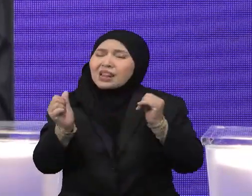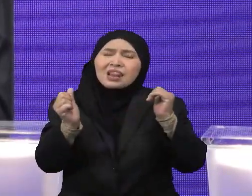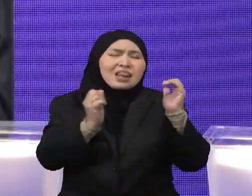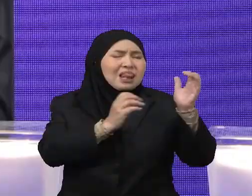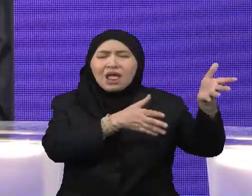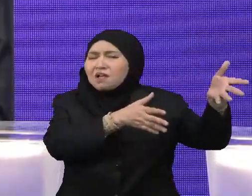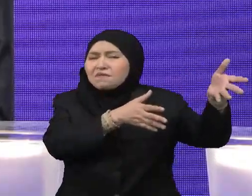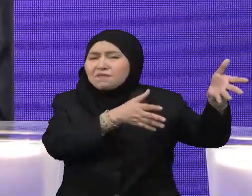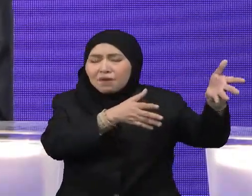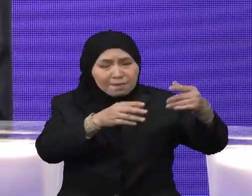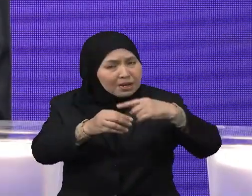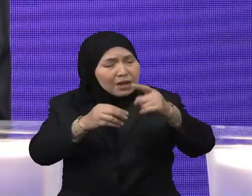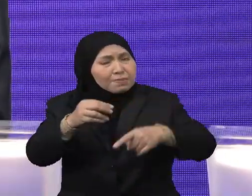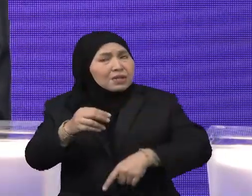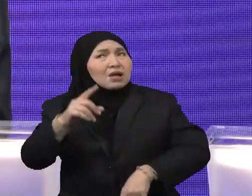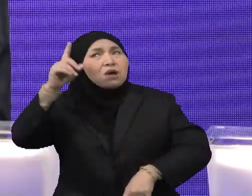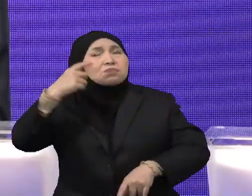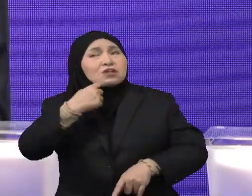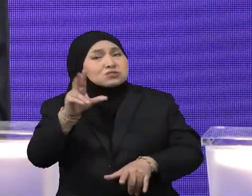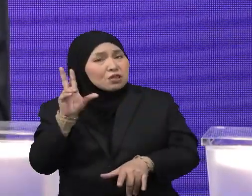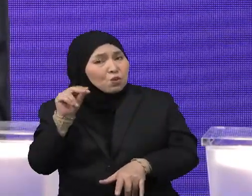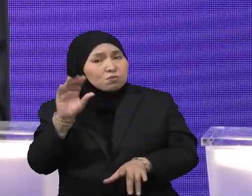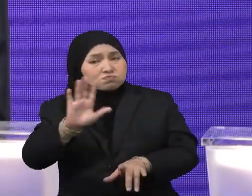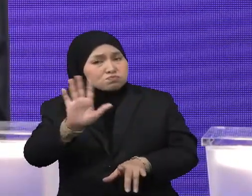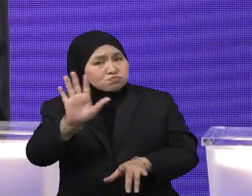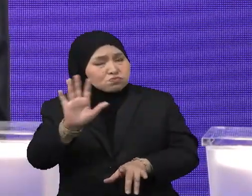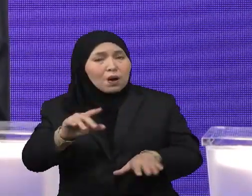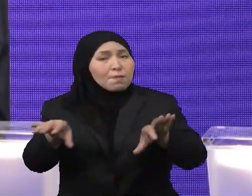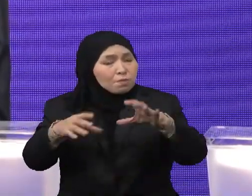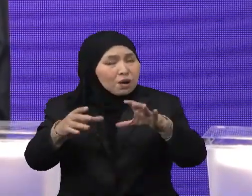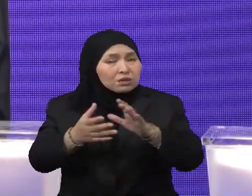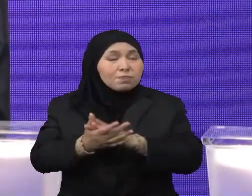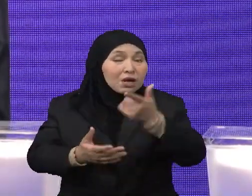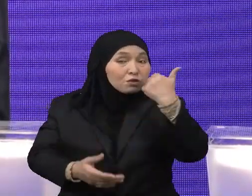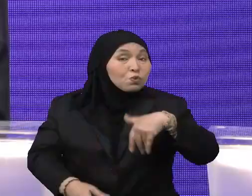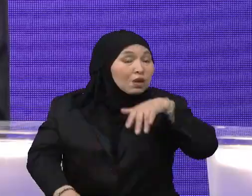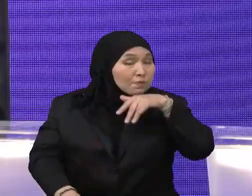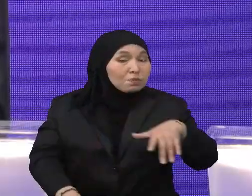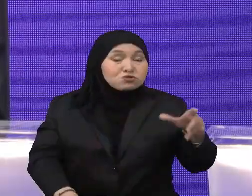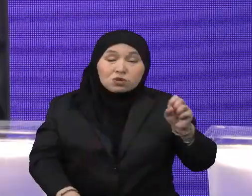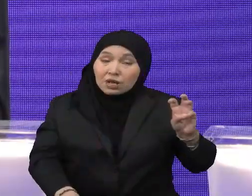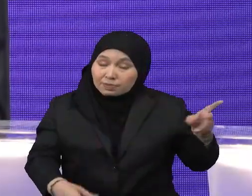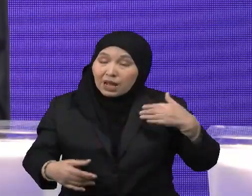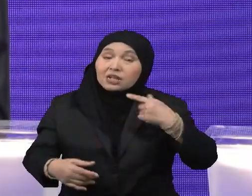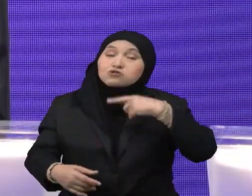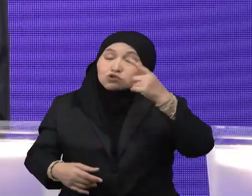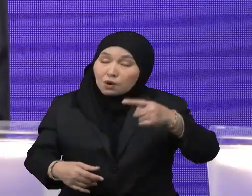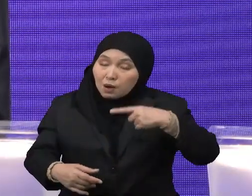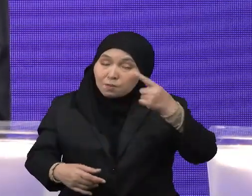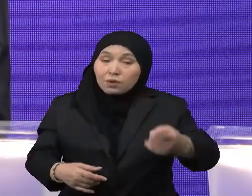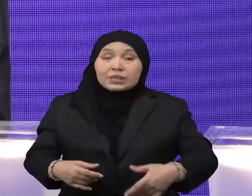turtlementyat-perkara yang dilarang Allah Subhanahu Wa Ta'ala sebab itulah Nabi Shallallahu Alaihi Wasallam pernah menyebut dalam sebuah hadis ini